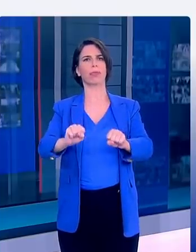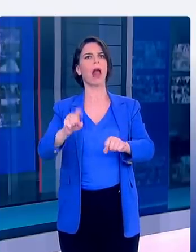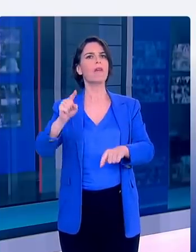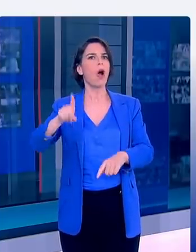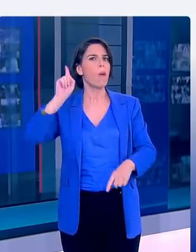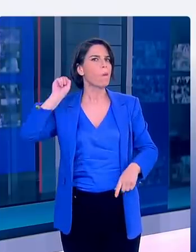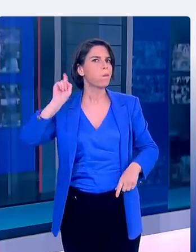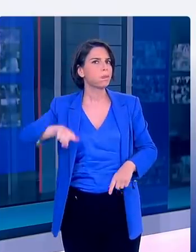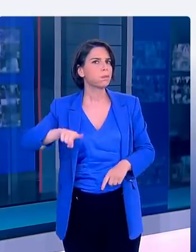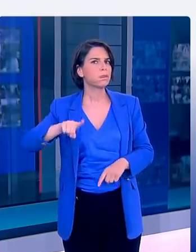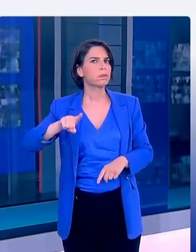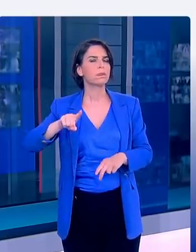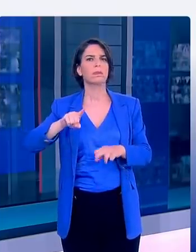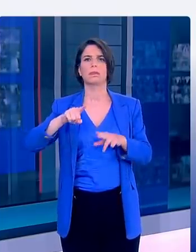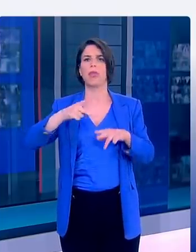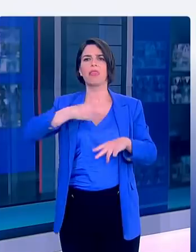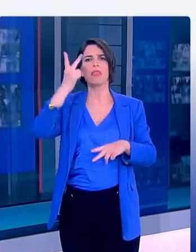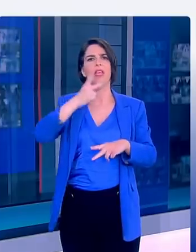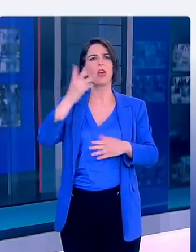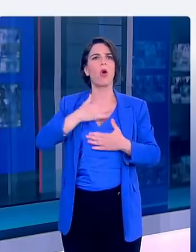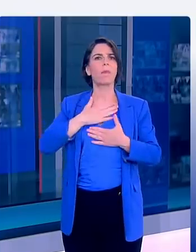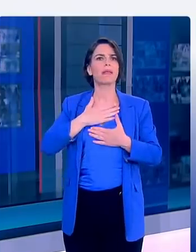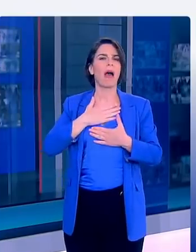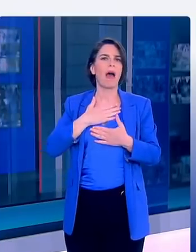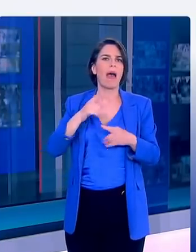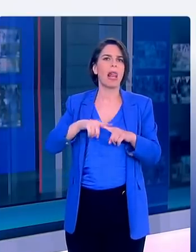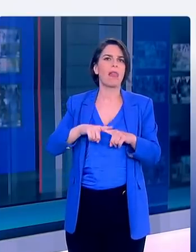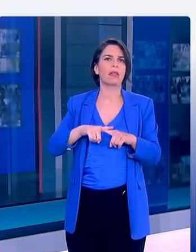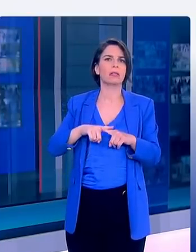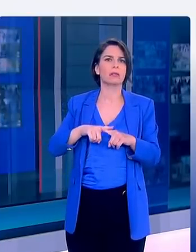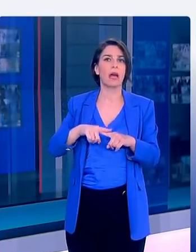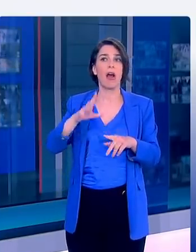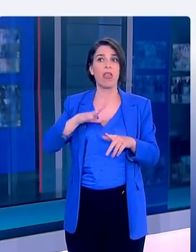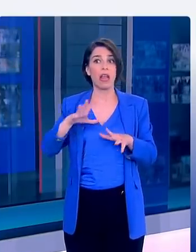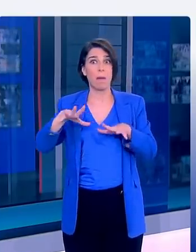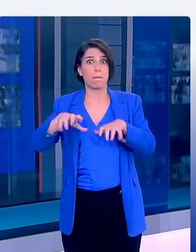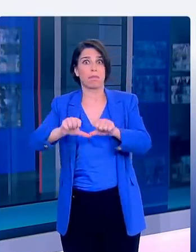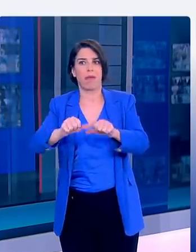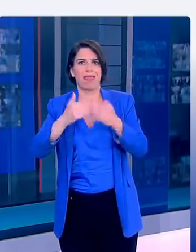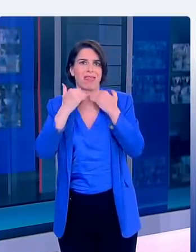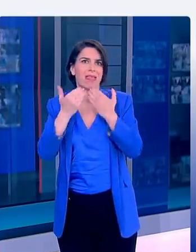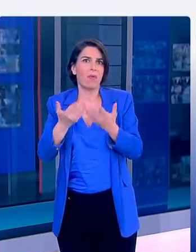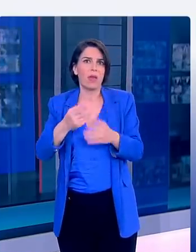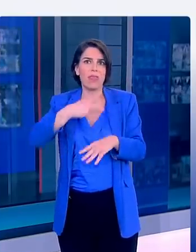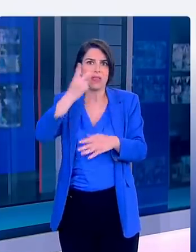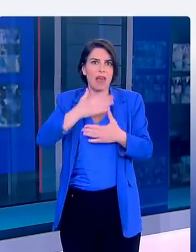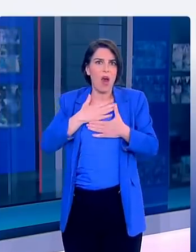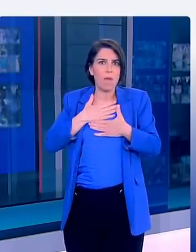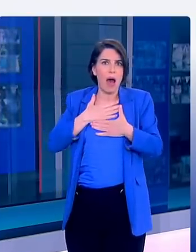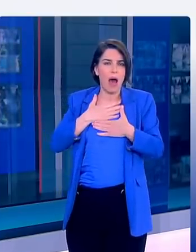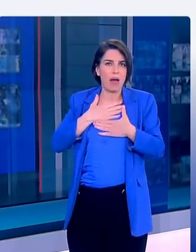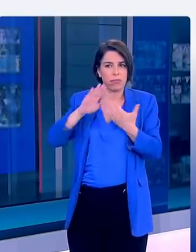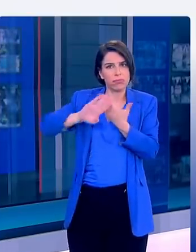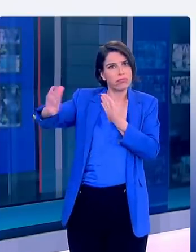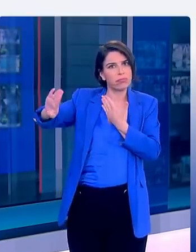παραβιάζει κατάφορα την κυριαρχία και τα κυριαρχικά μας δικαιώματα. Νομίζω ότι είναι, αν